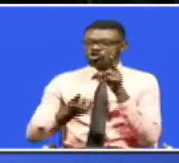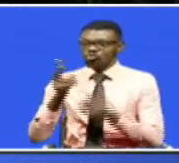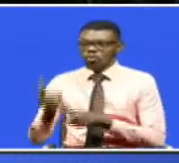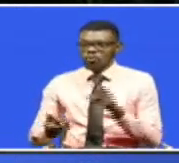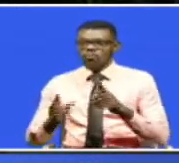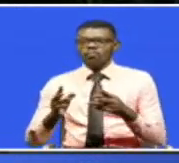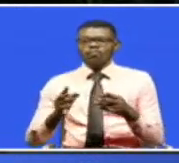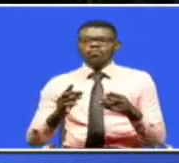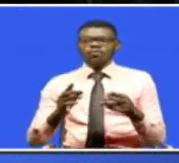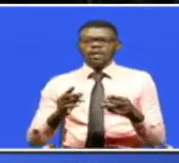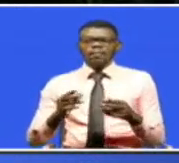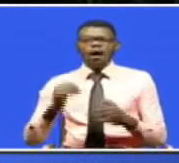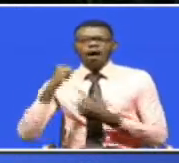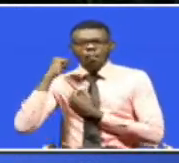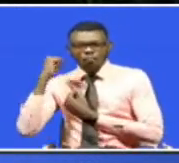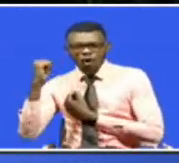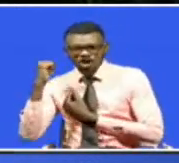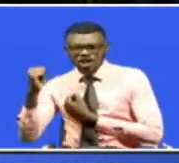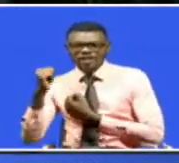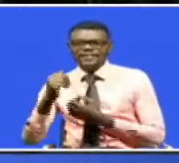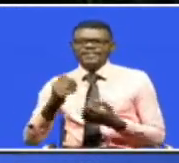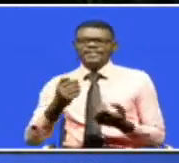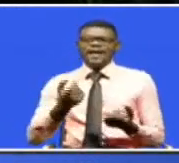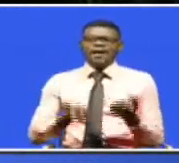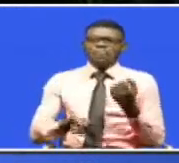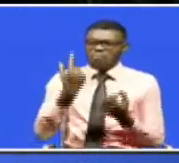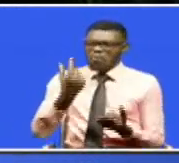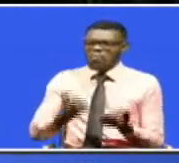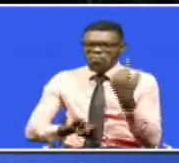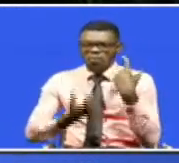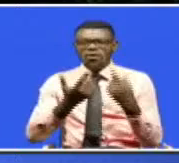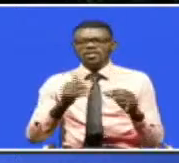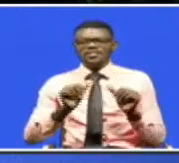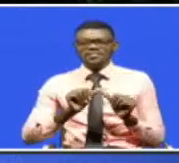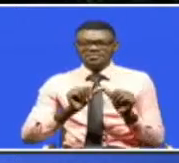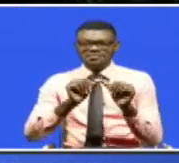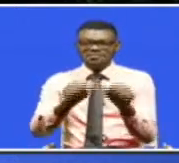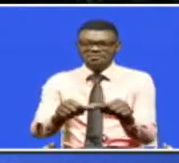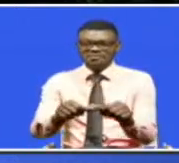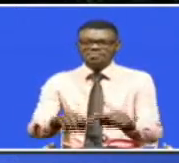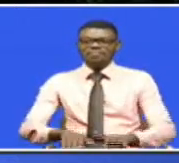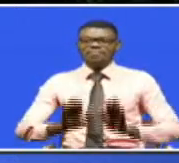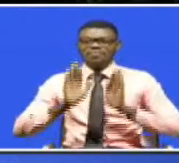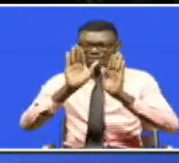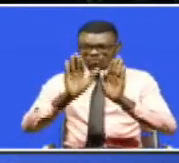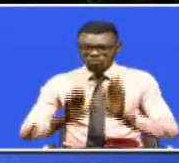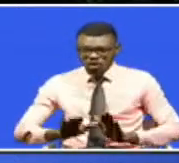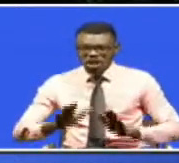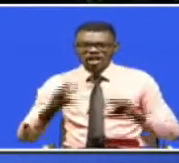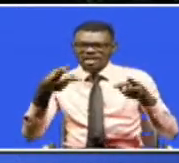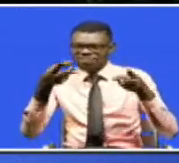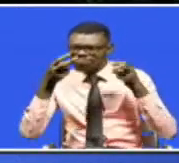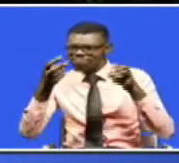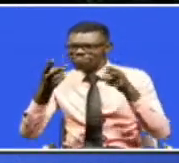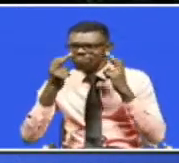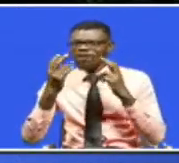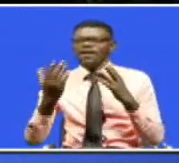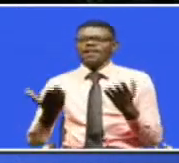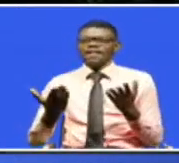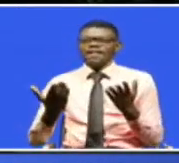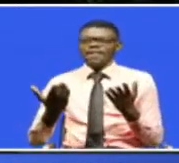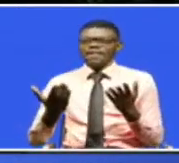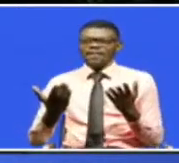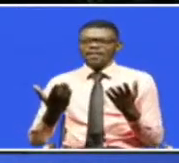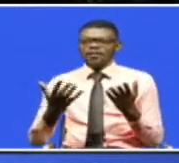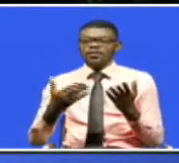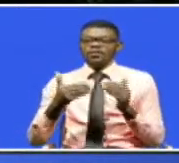ni masuala ya kisiasa ambayo yanaendelea kuchipuka na yatakuwa muhimu kufuatilia kuona ni jinsi ama